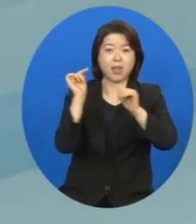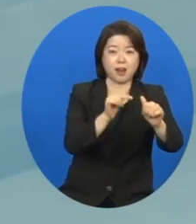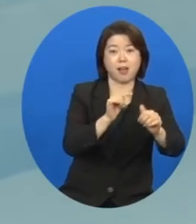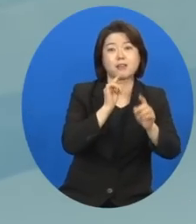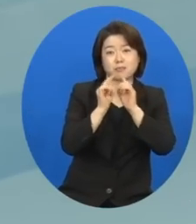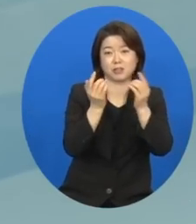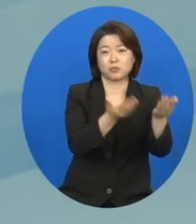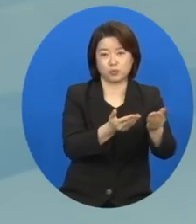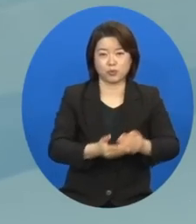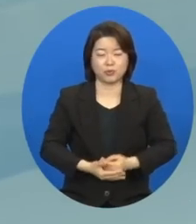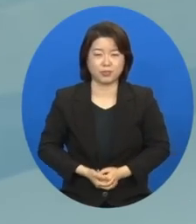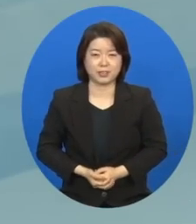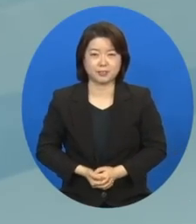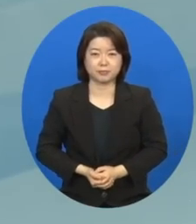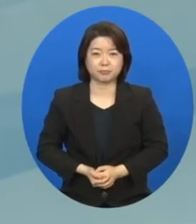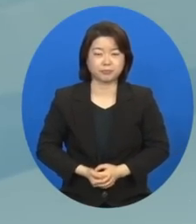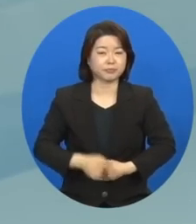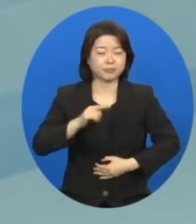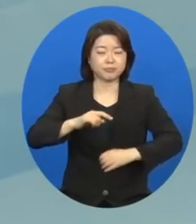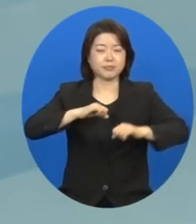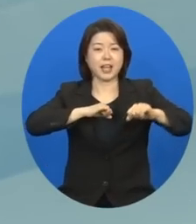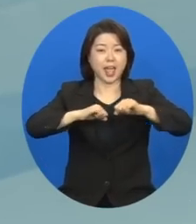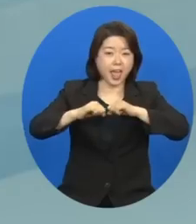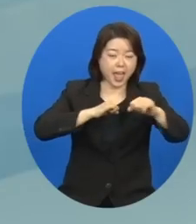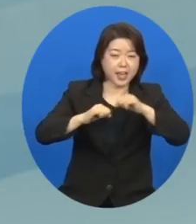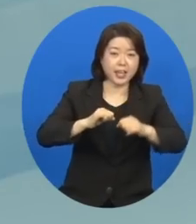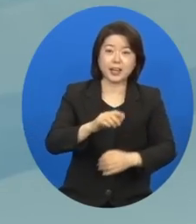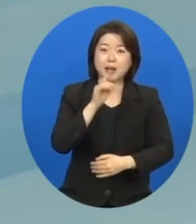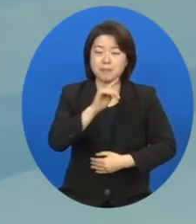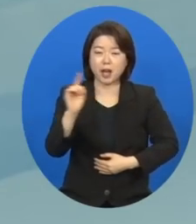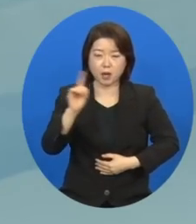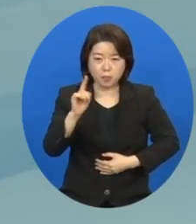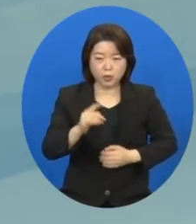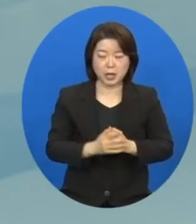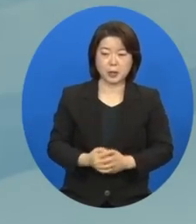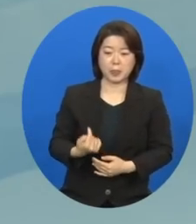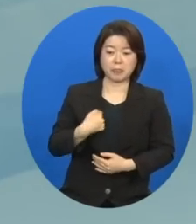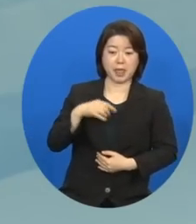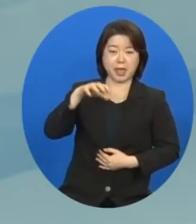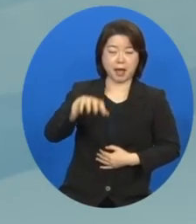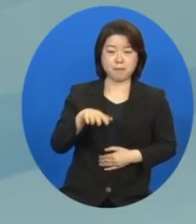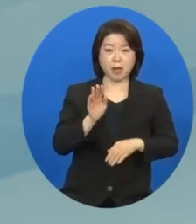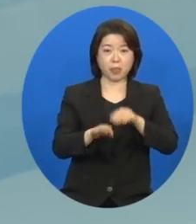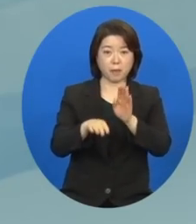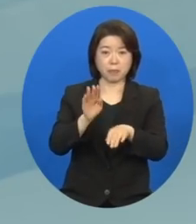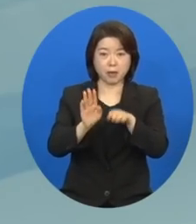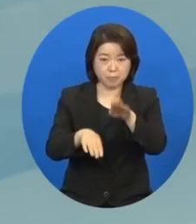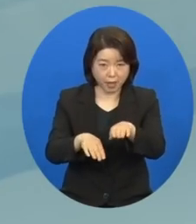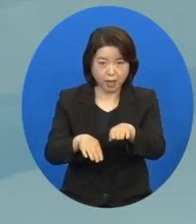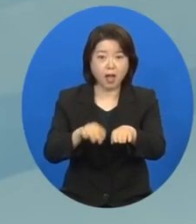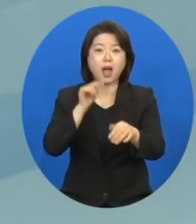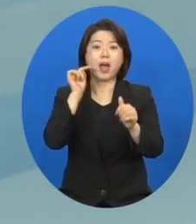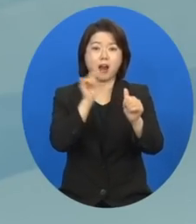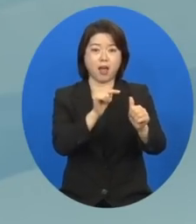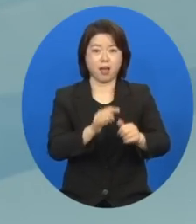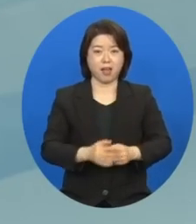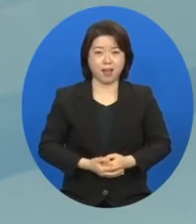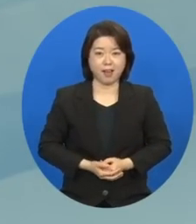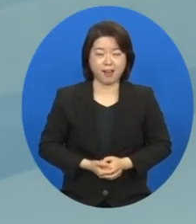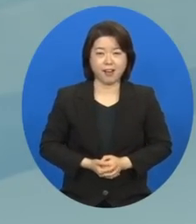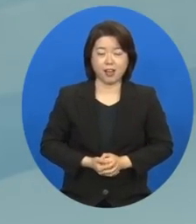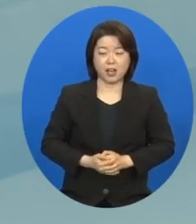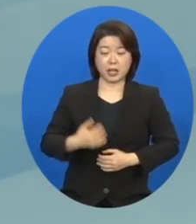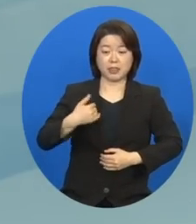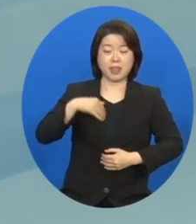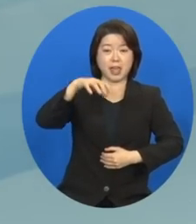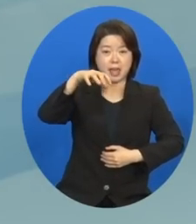합니다. 이 행하라는 말을 영어로 보면 walk before me라고 내 앞에서 걸어라 라고 되어 있습니다.